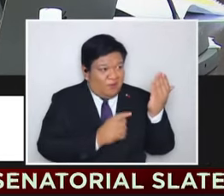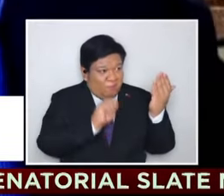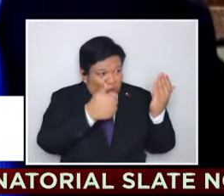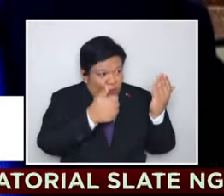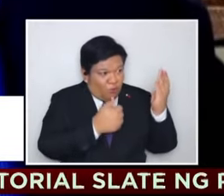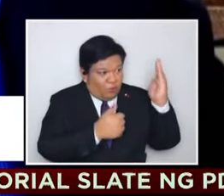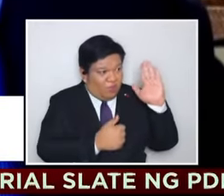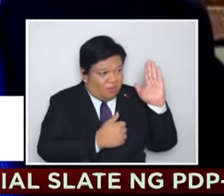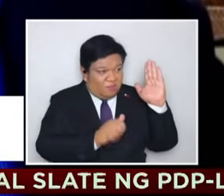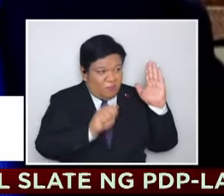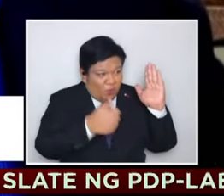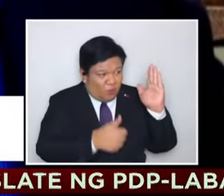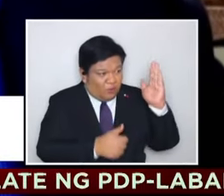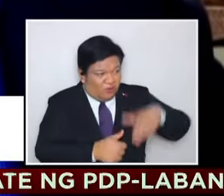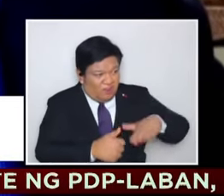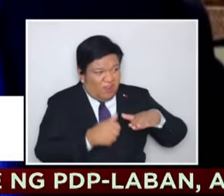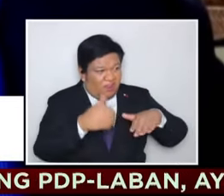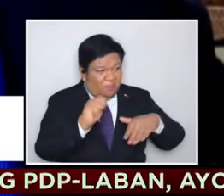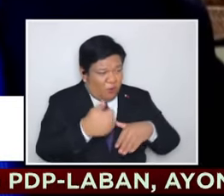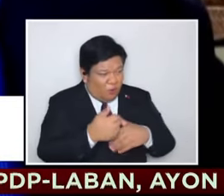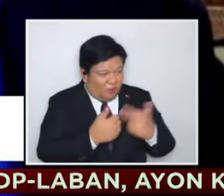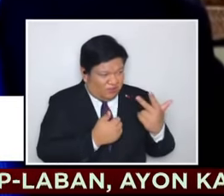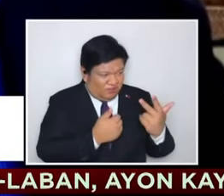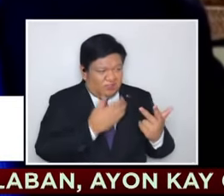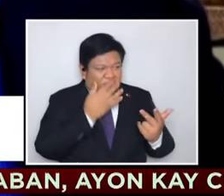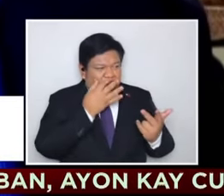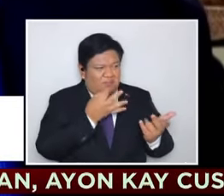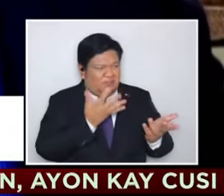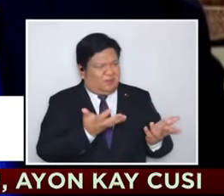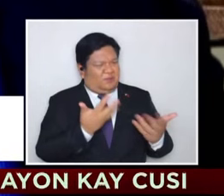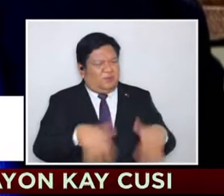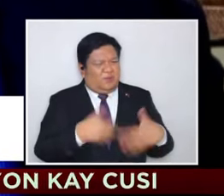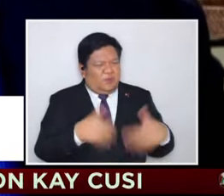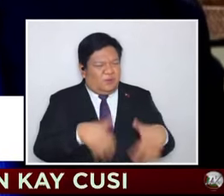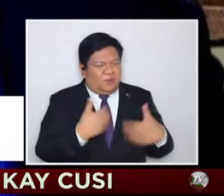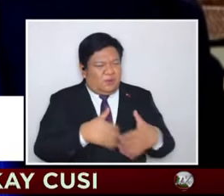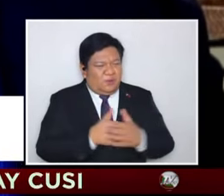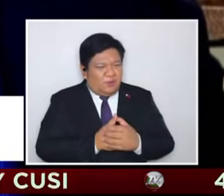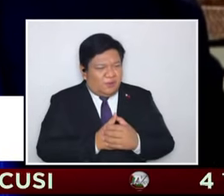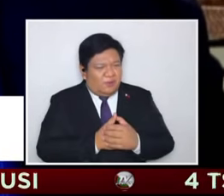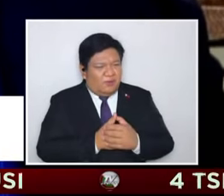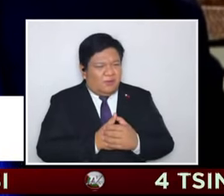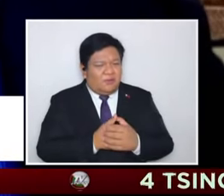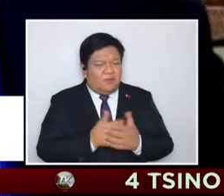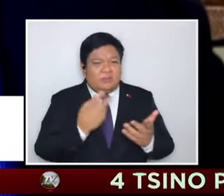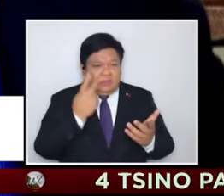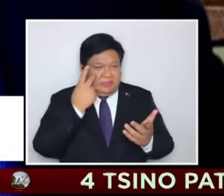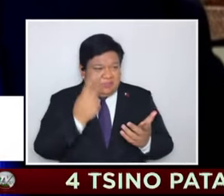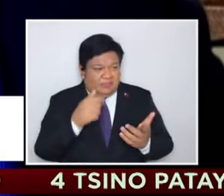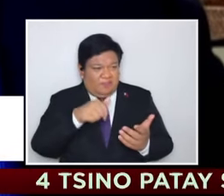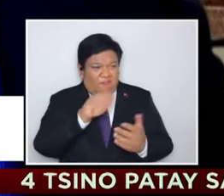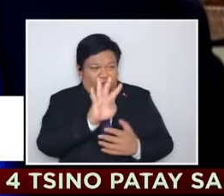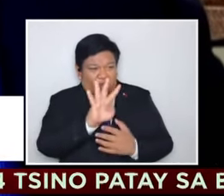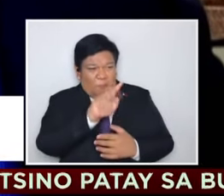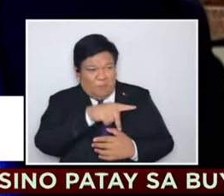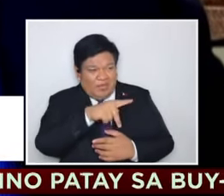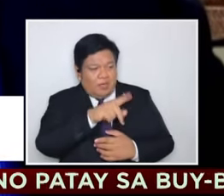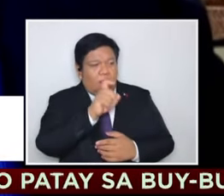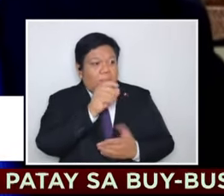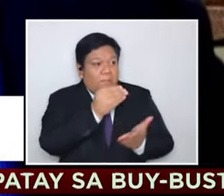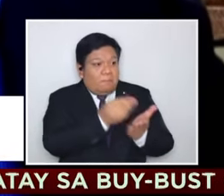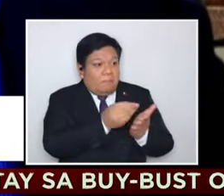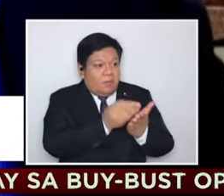grabe naman. We should deduct from the 4 piece, 23.5